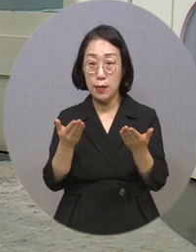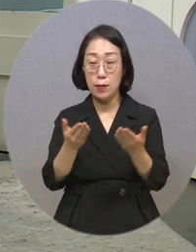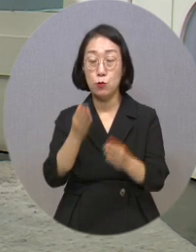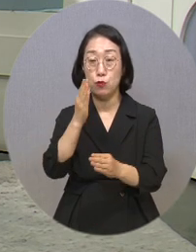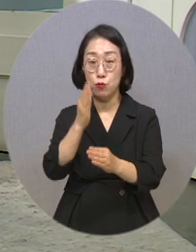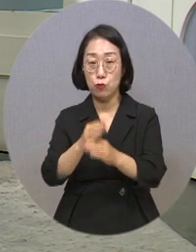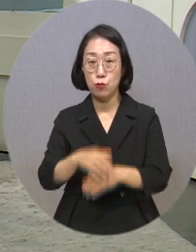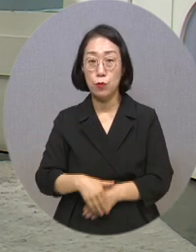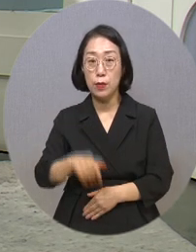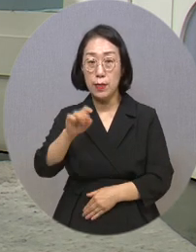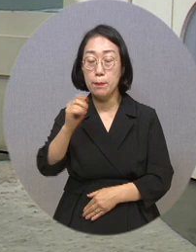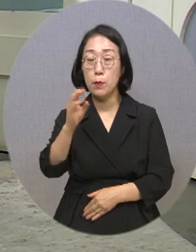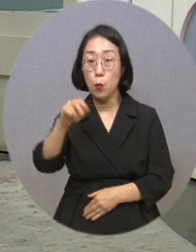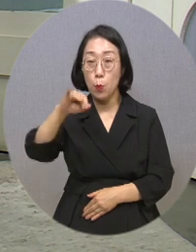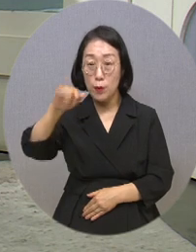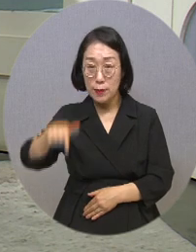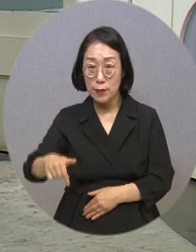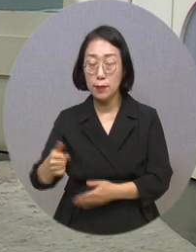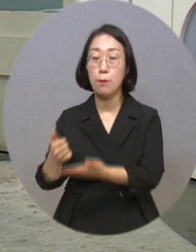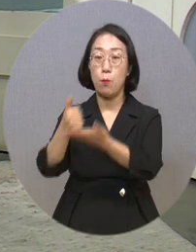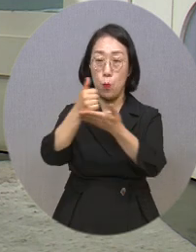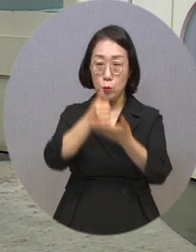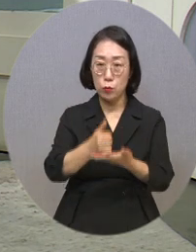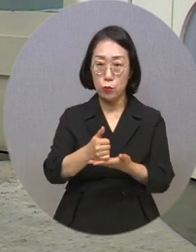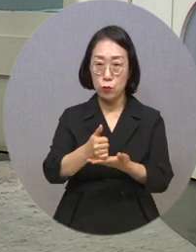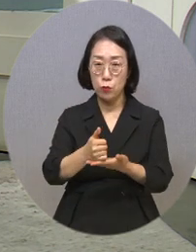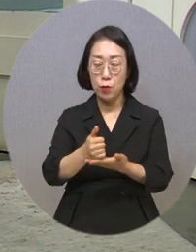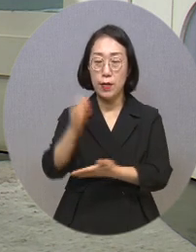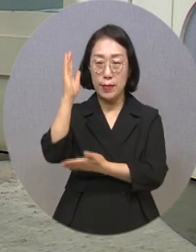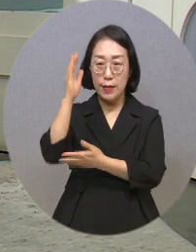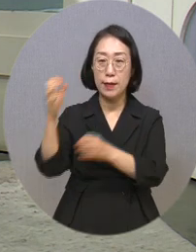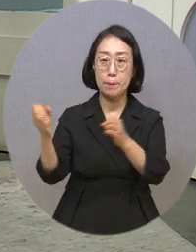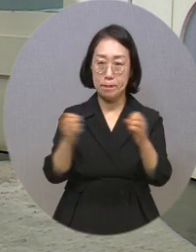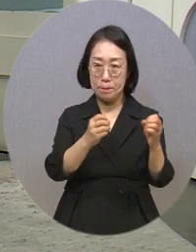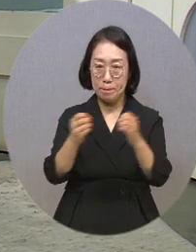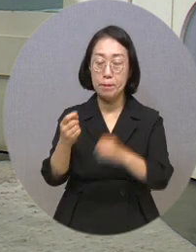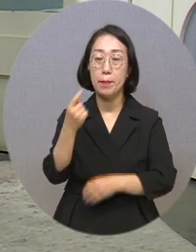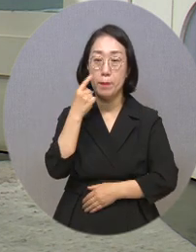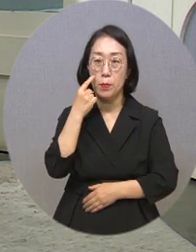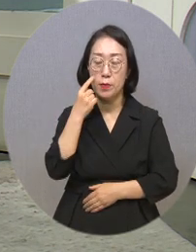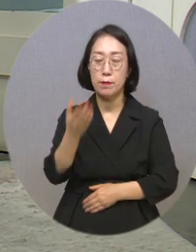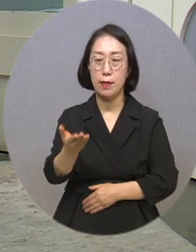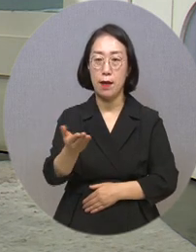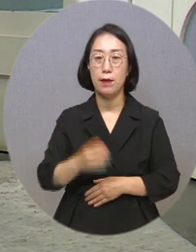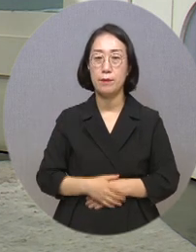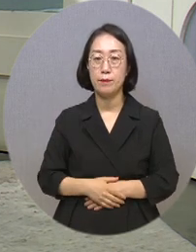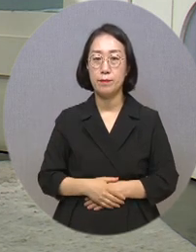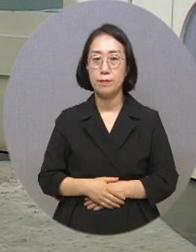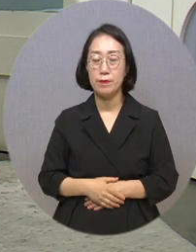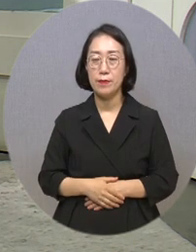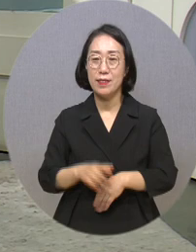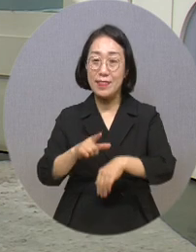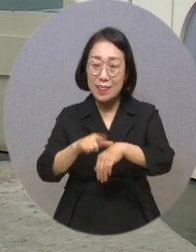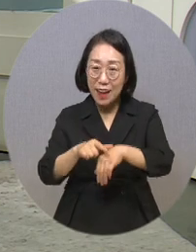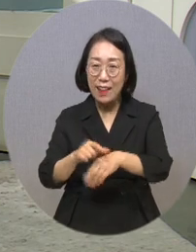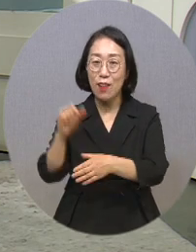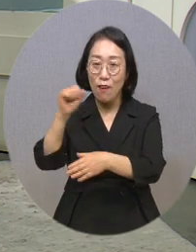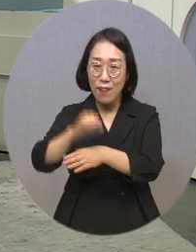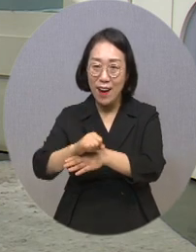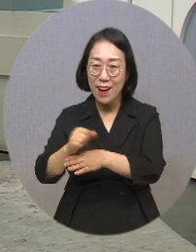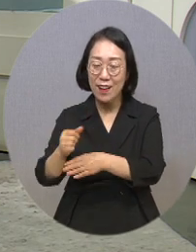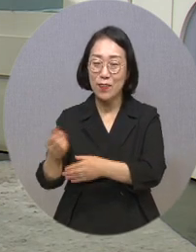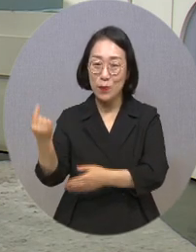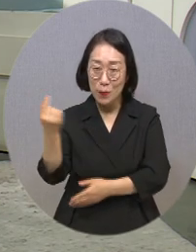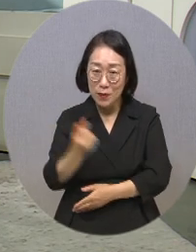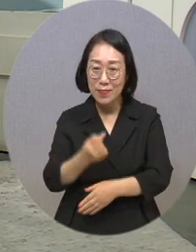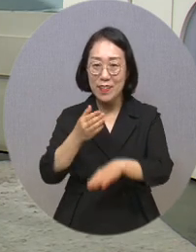김용직 변호사를 모시고 이에 대한 여러 가지 얘기들을 들어보도록 하겠습니다. 귀한 시간에 나오셔서 대단히